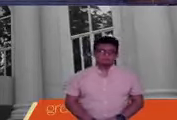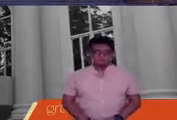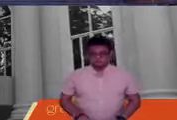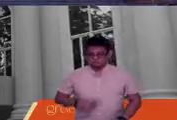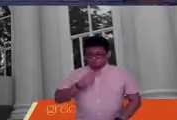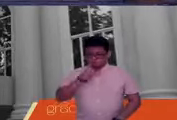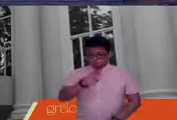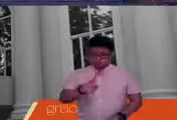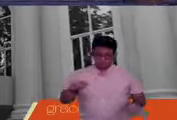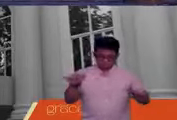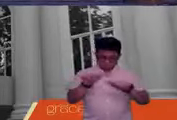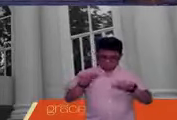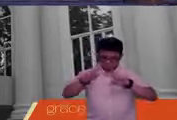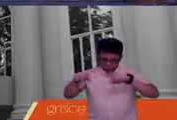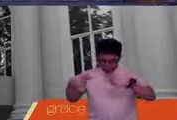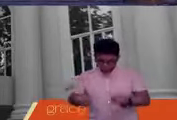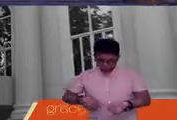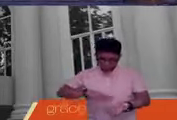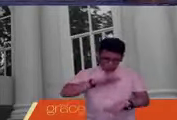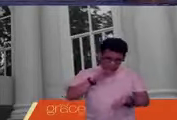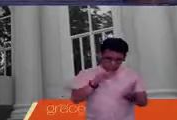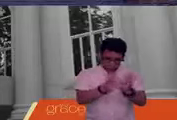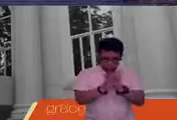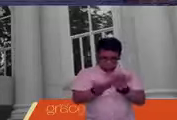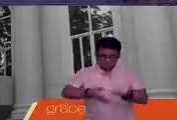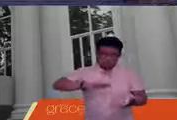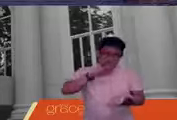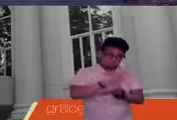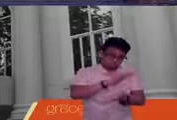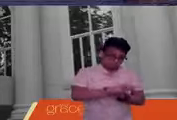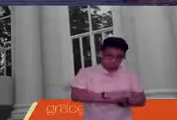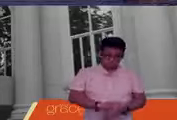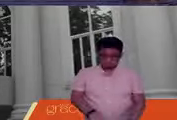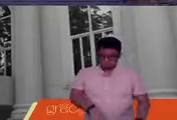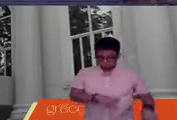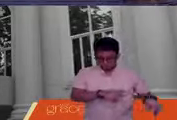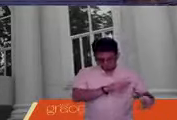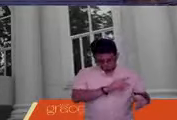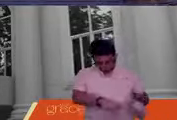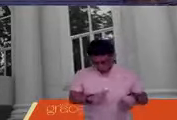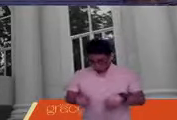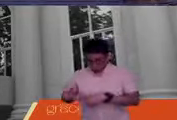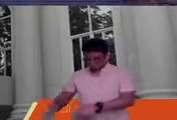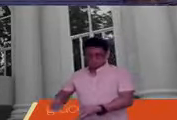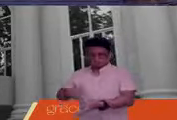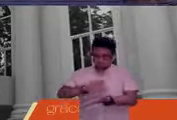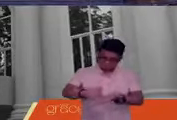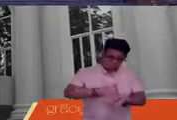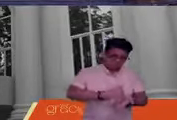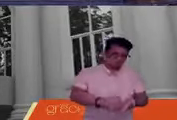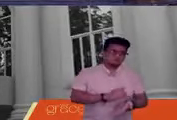etc. Like that mga kaigsoonan, you can go and bear much fruit.